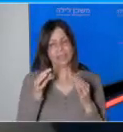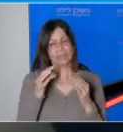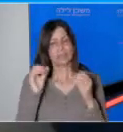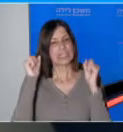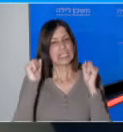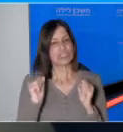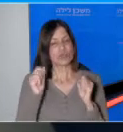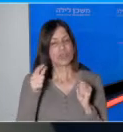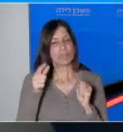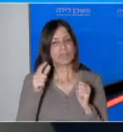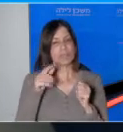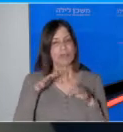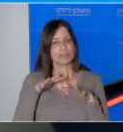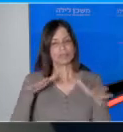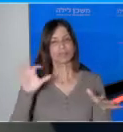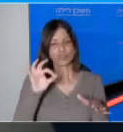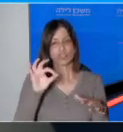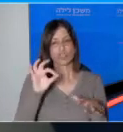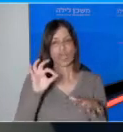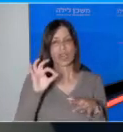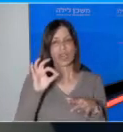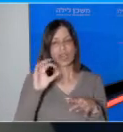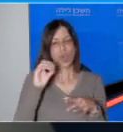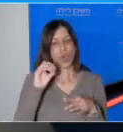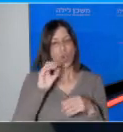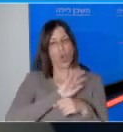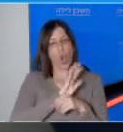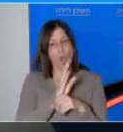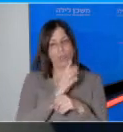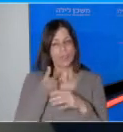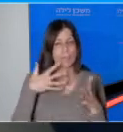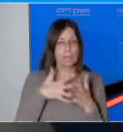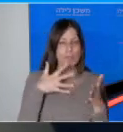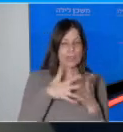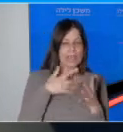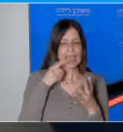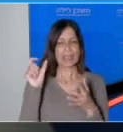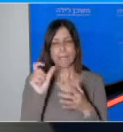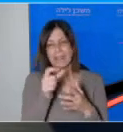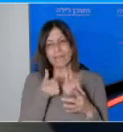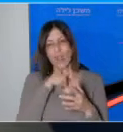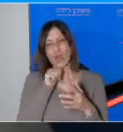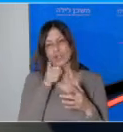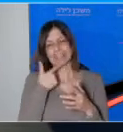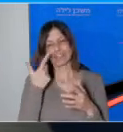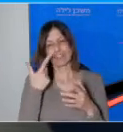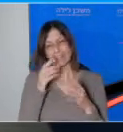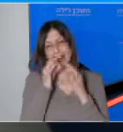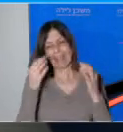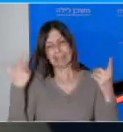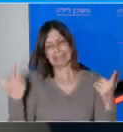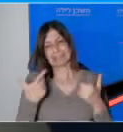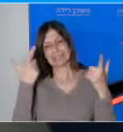בגל האומיקרון. אני בורר את המילים כדי להימנע מאווירת סוף קורס ומחגיגות סיום